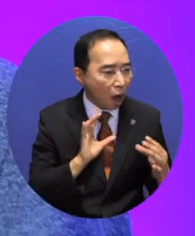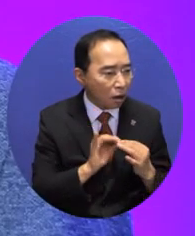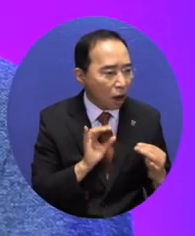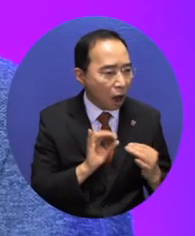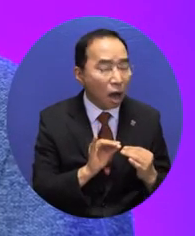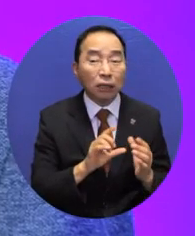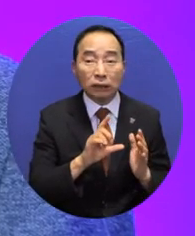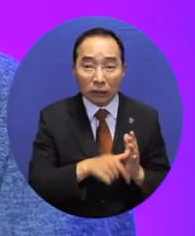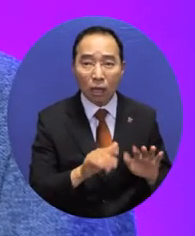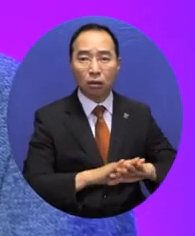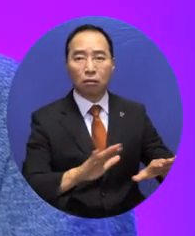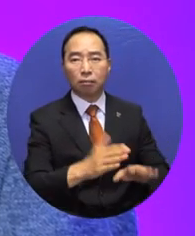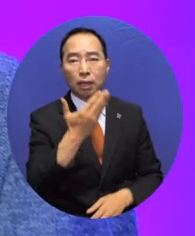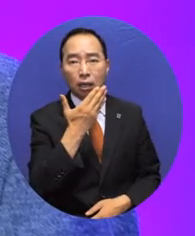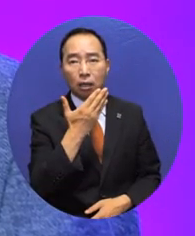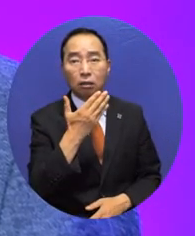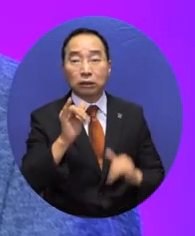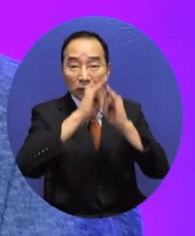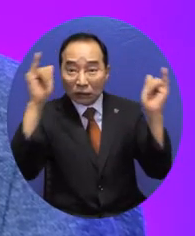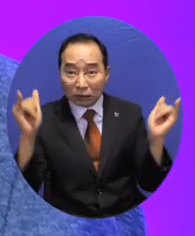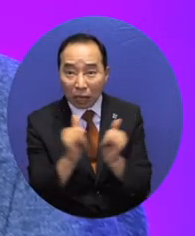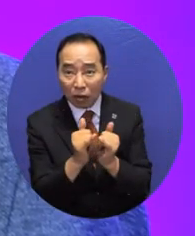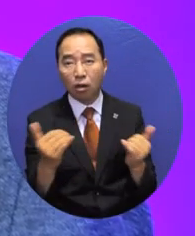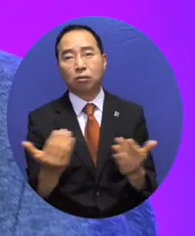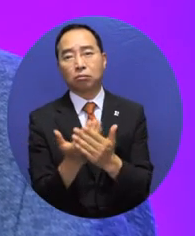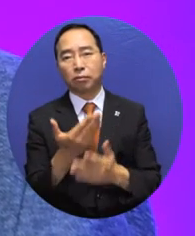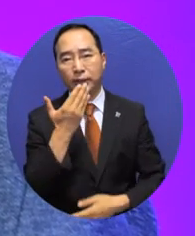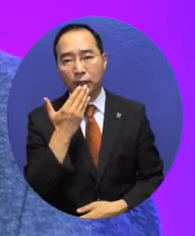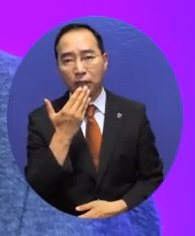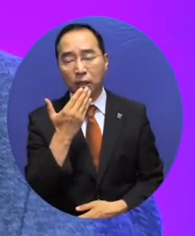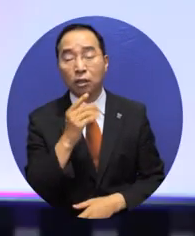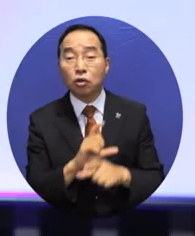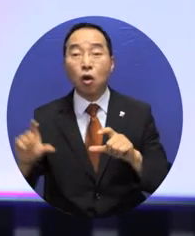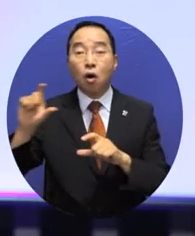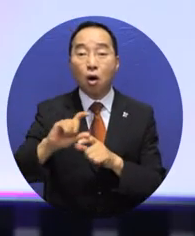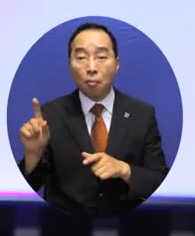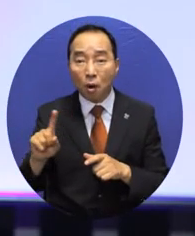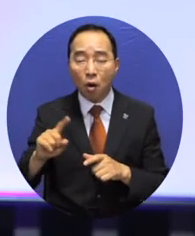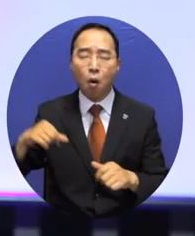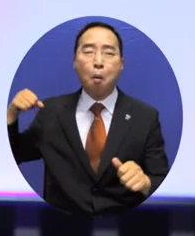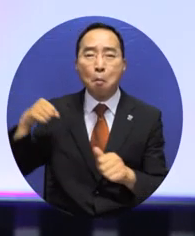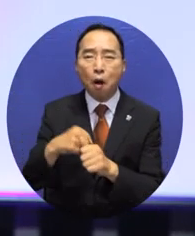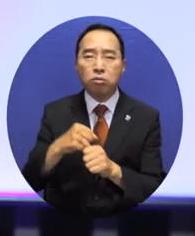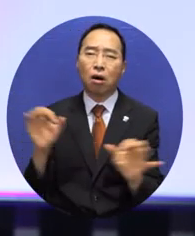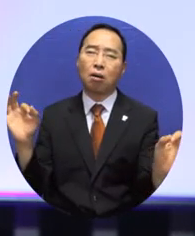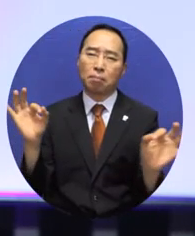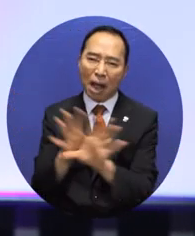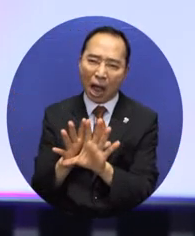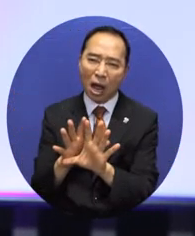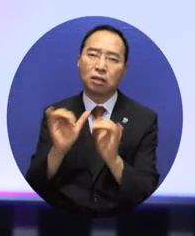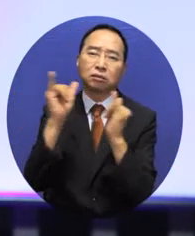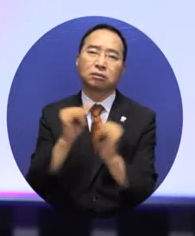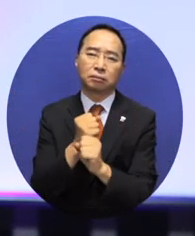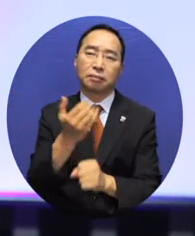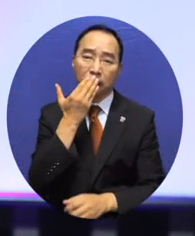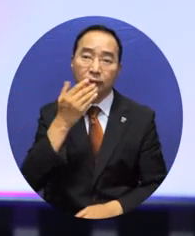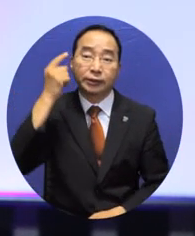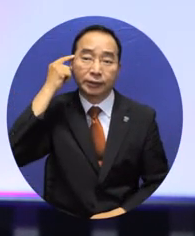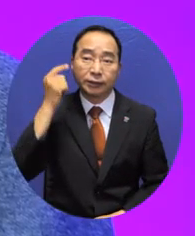그곳을 치유할 수 있고 우리 사회를 치유할 수 있고 더 나아가서 폭력이 없는 사회를 만들 수 있다고